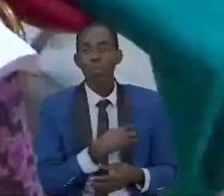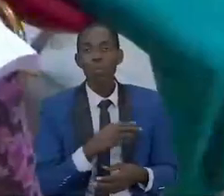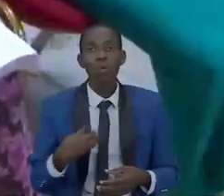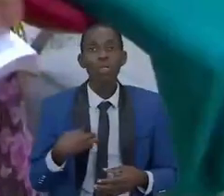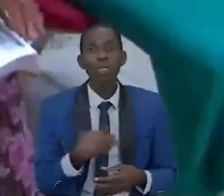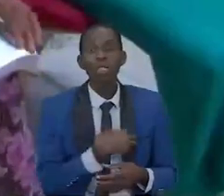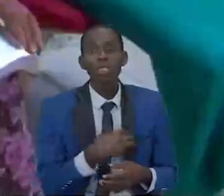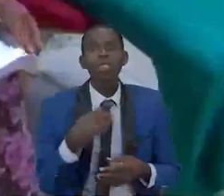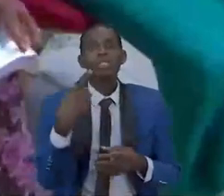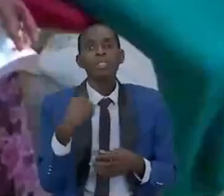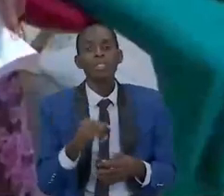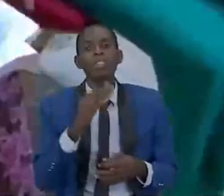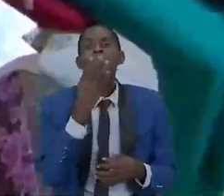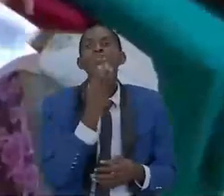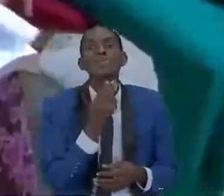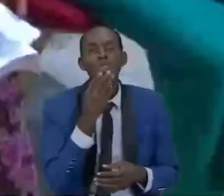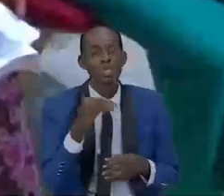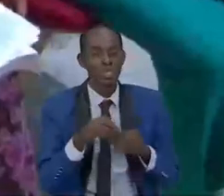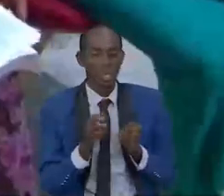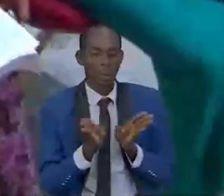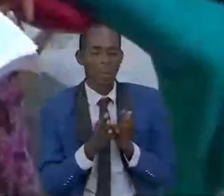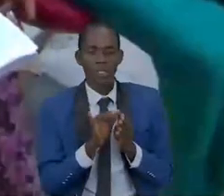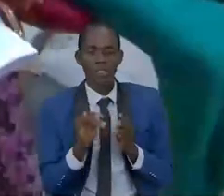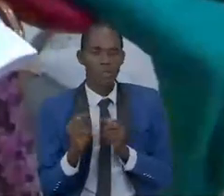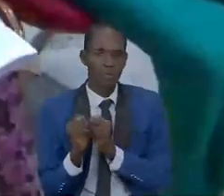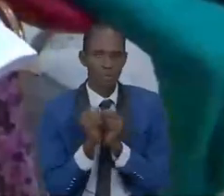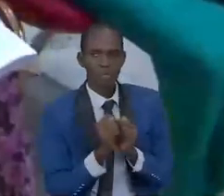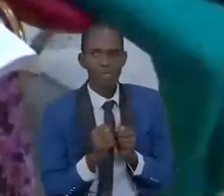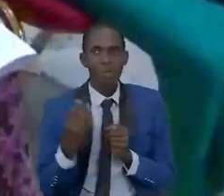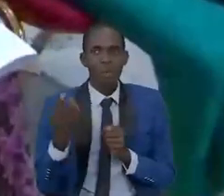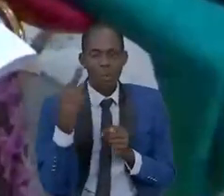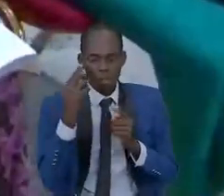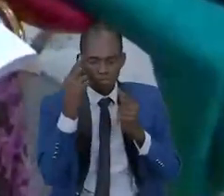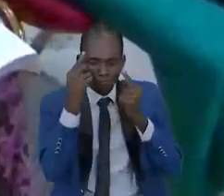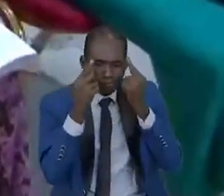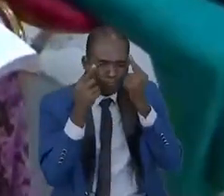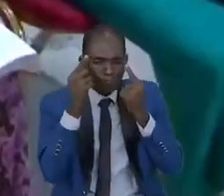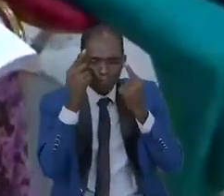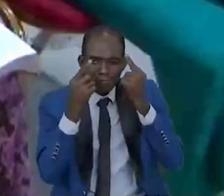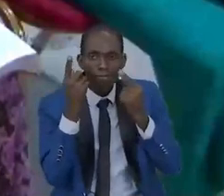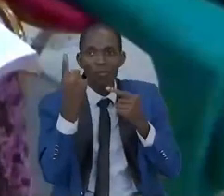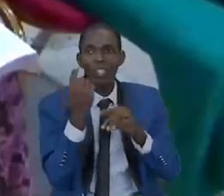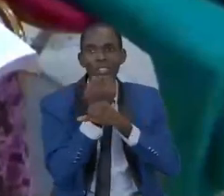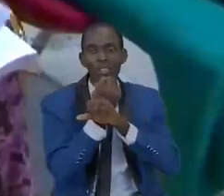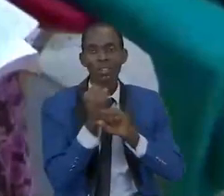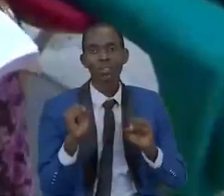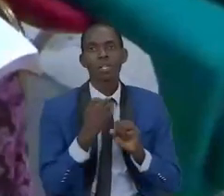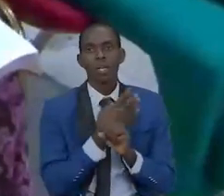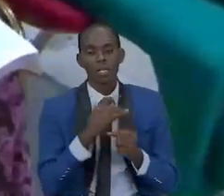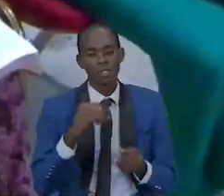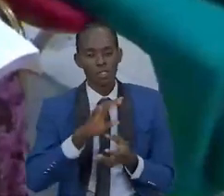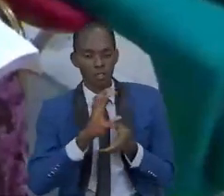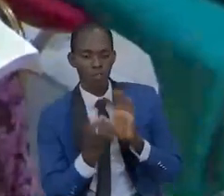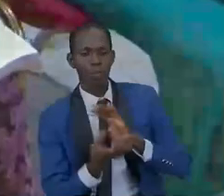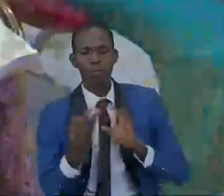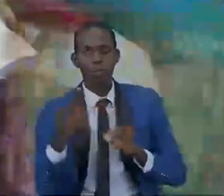selon là nous il parlait de Juifs les vieux sont venus ensemble ils considéraient le salut et la conversion des